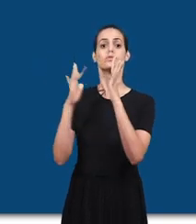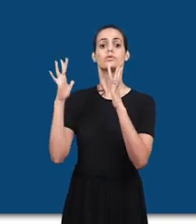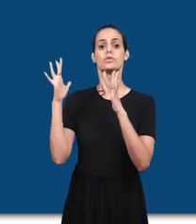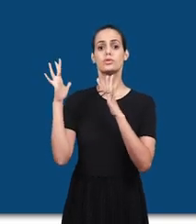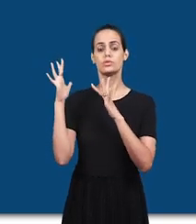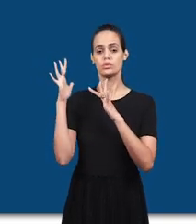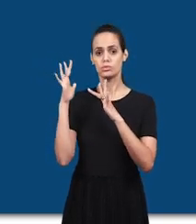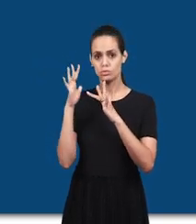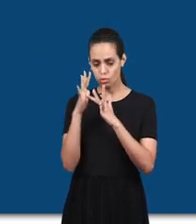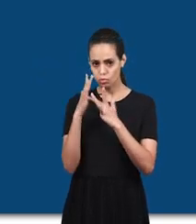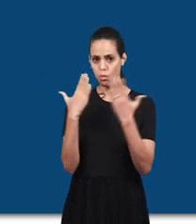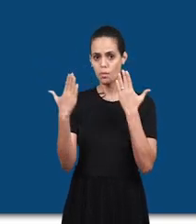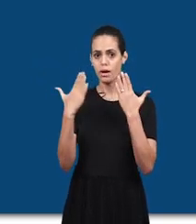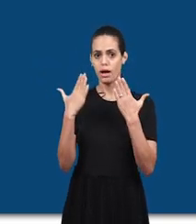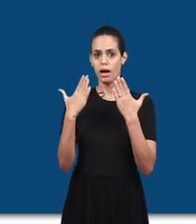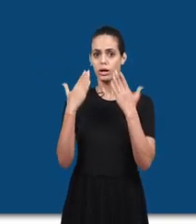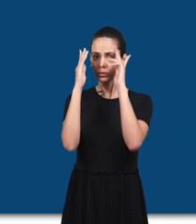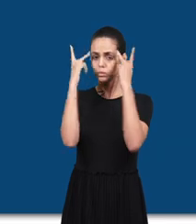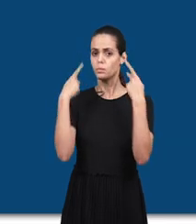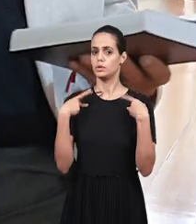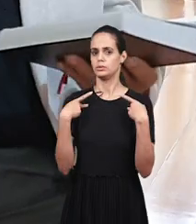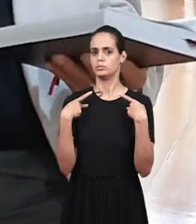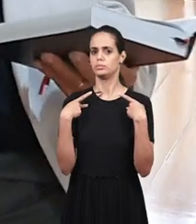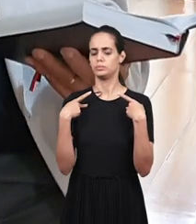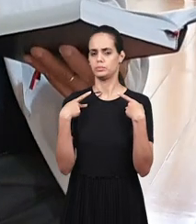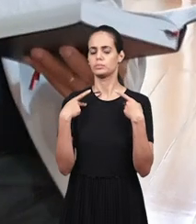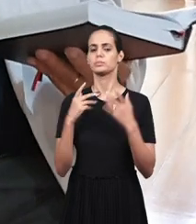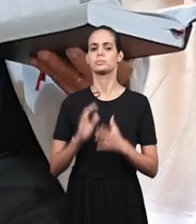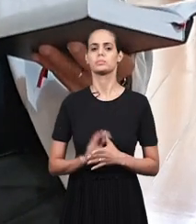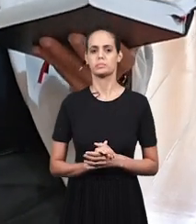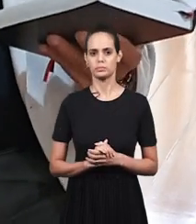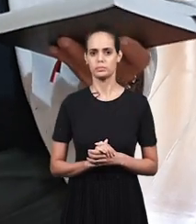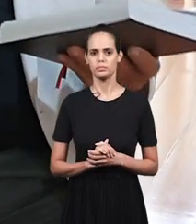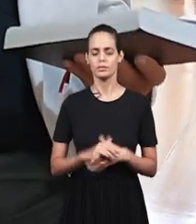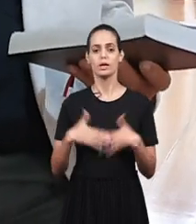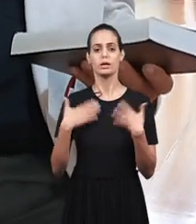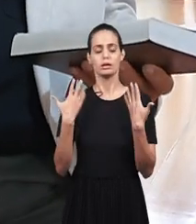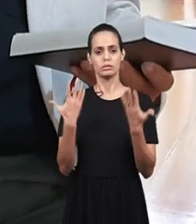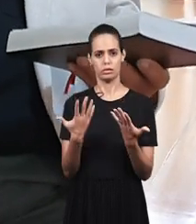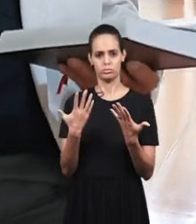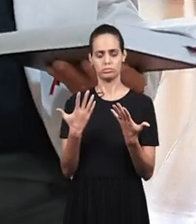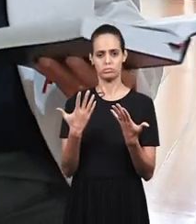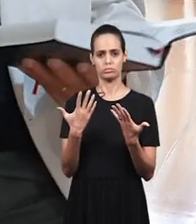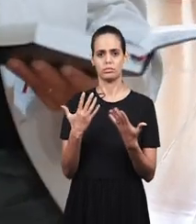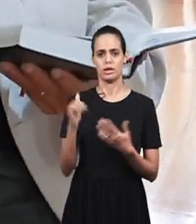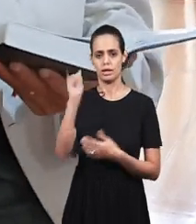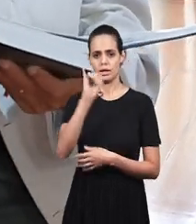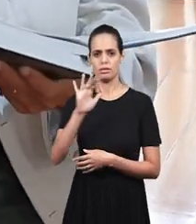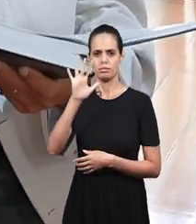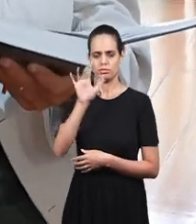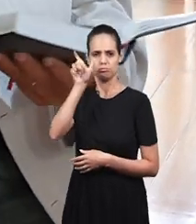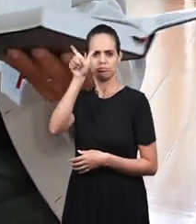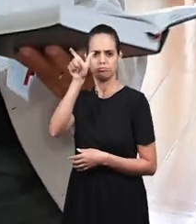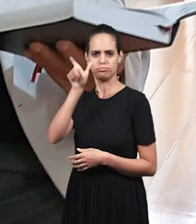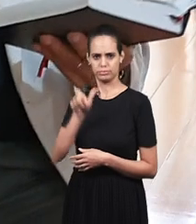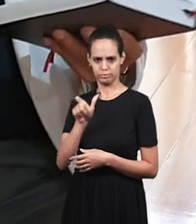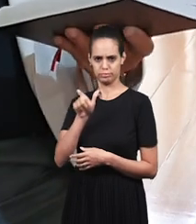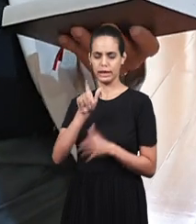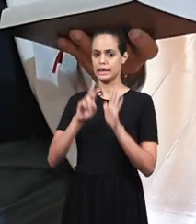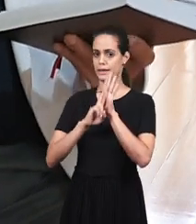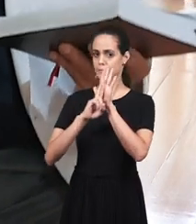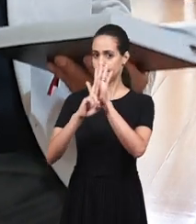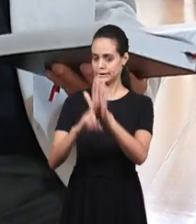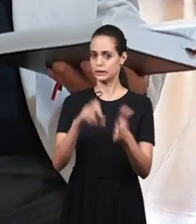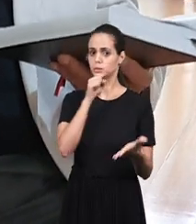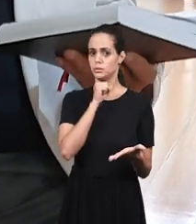de la révélation à propos de Jésus est Jésus comme homme. Donc, vous voyez bien les